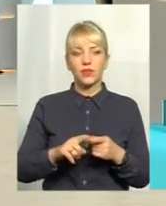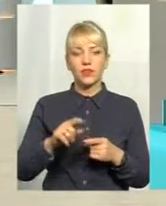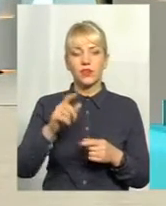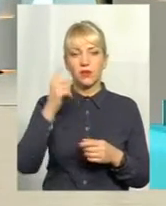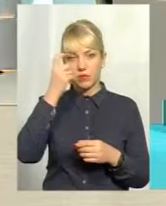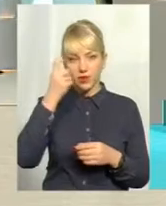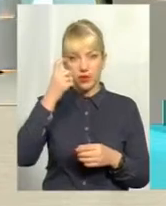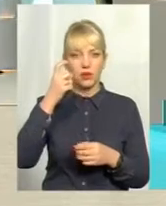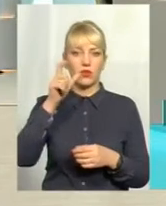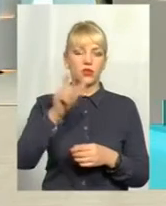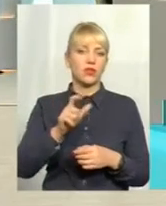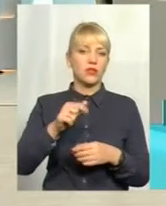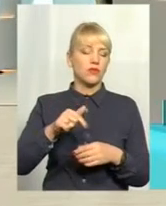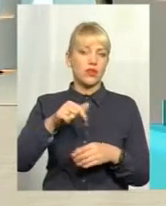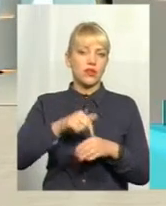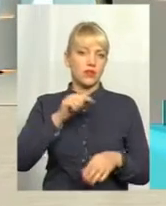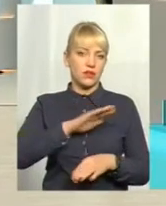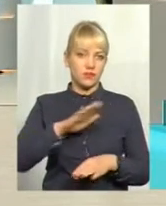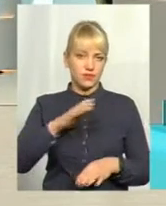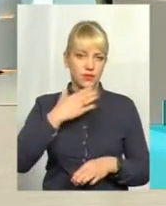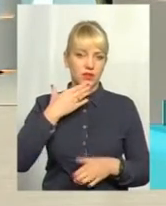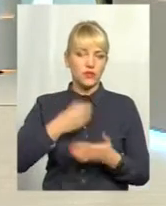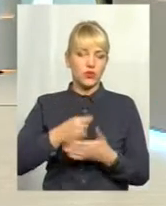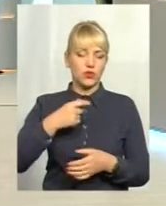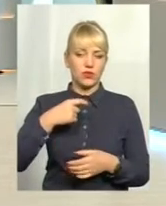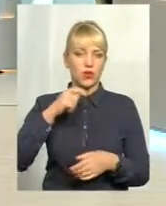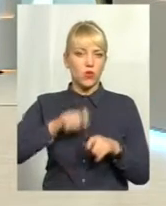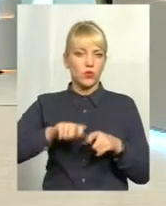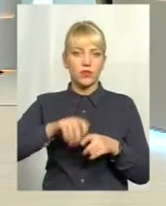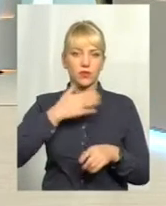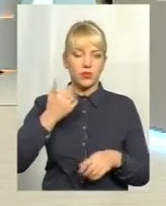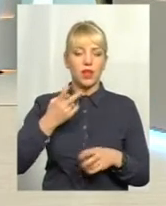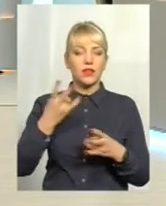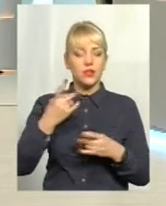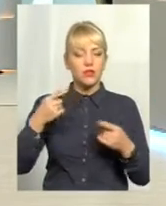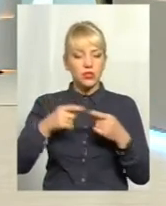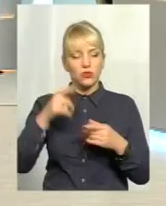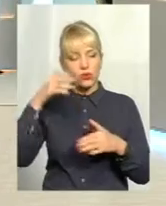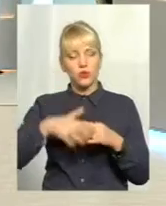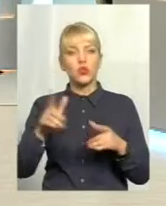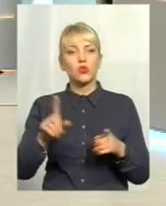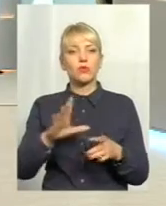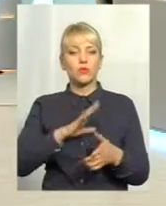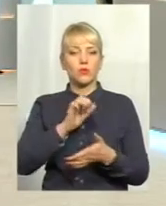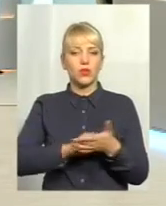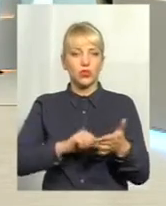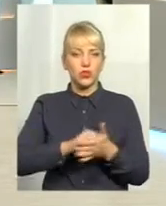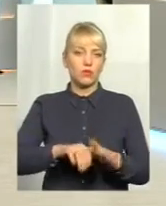дії. Головне, щоб, скажімо, було чітко зрозуміло, що стало причиною того падіння.